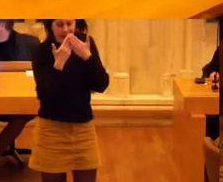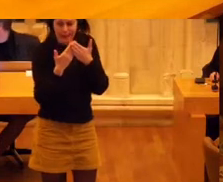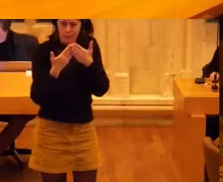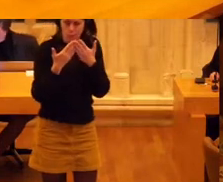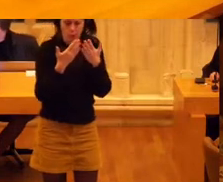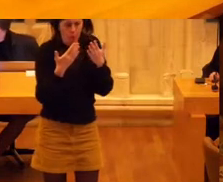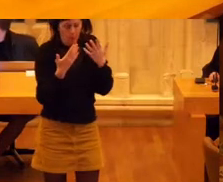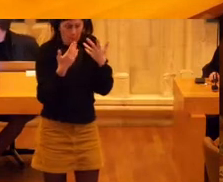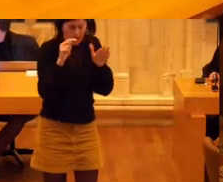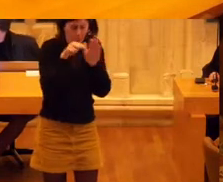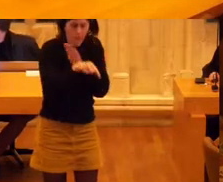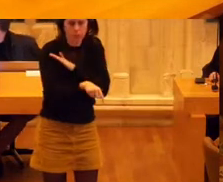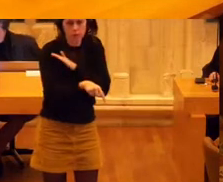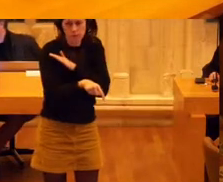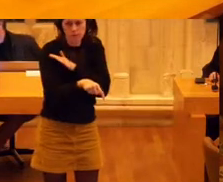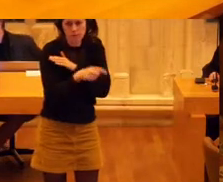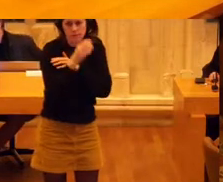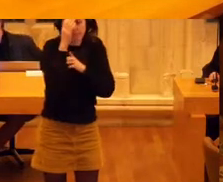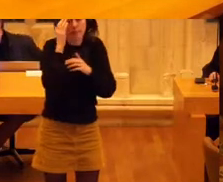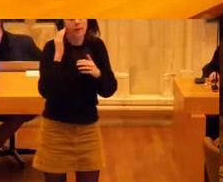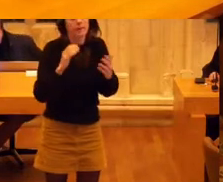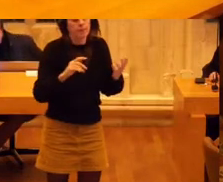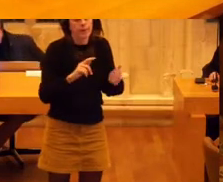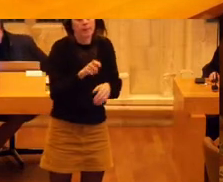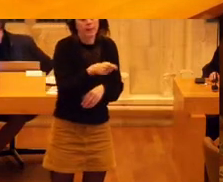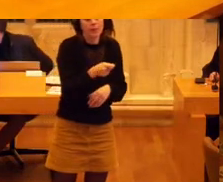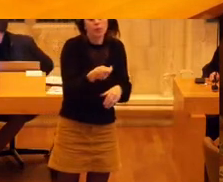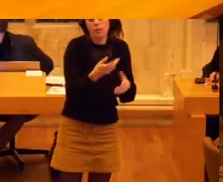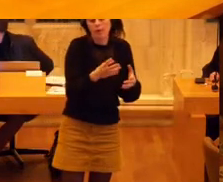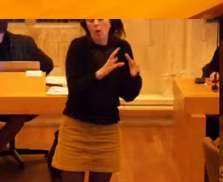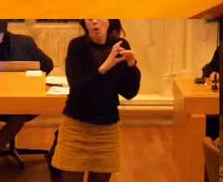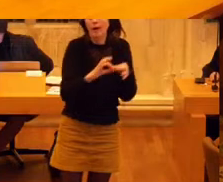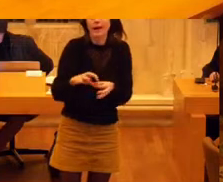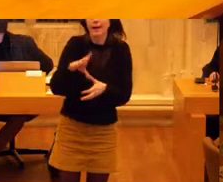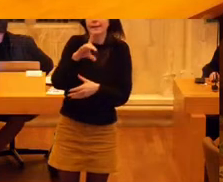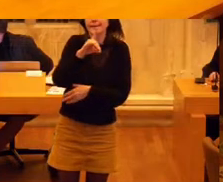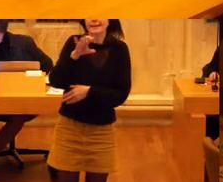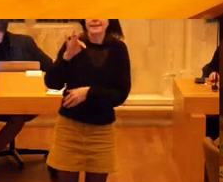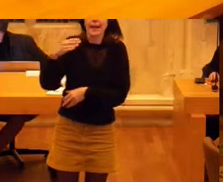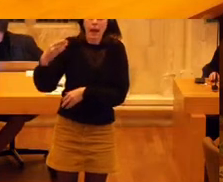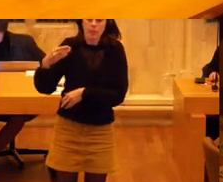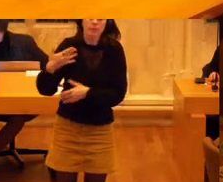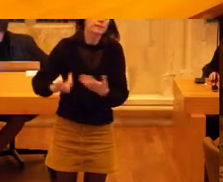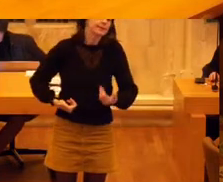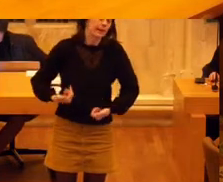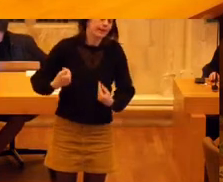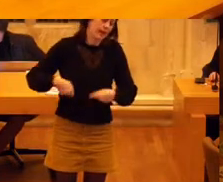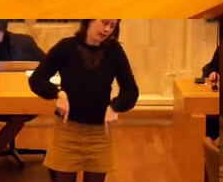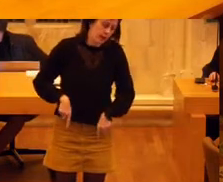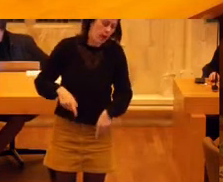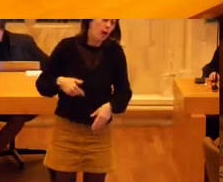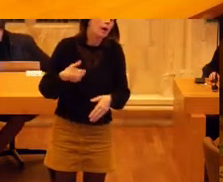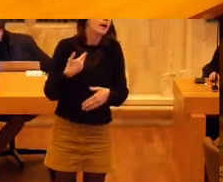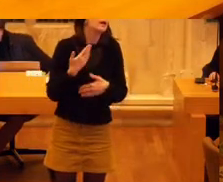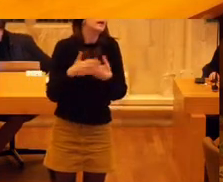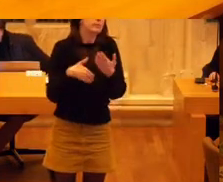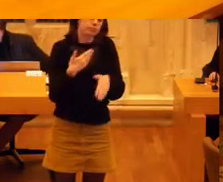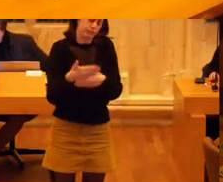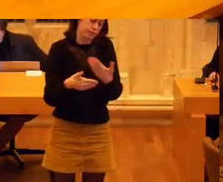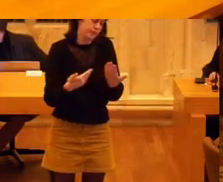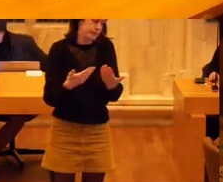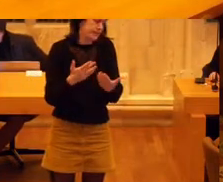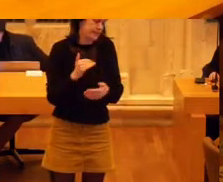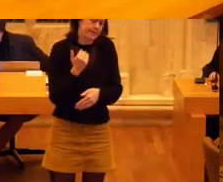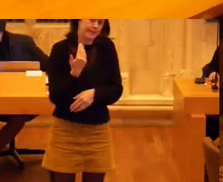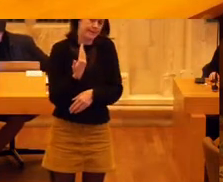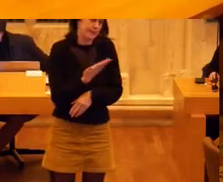effectuées, bien sûr en lien avec la DDTM, avec les services de l'État, pour aboutir effectivement à cette sollicitation de ce qu'on